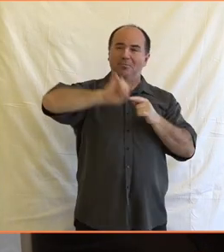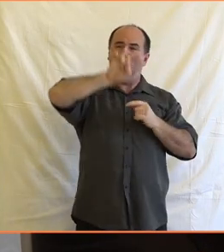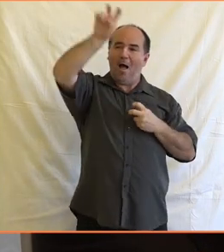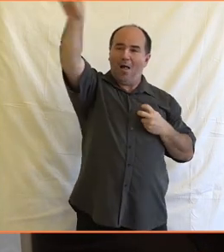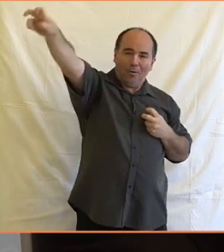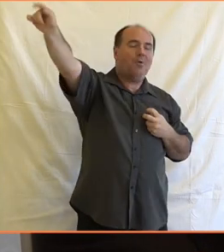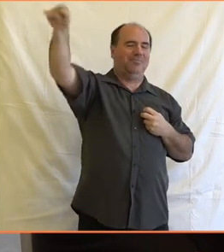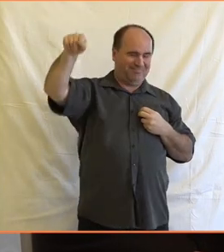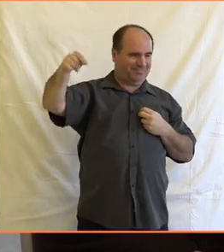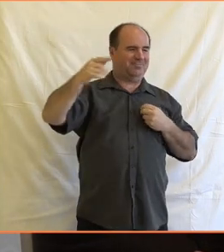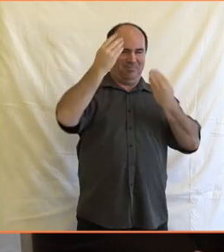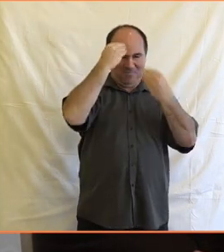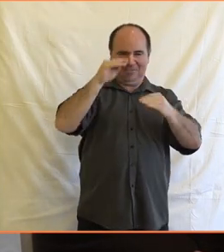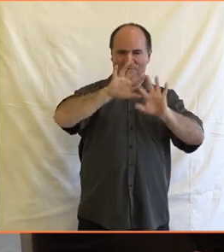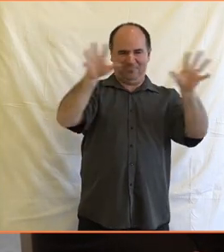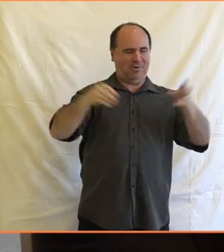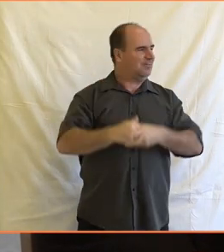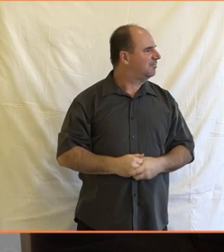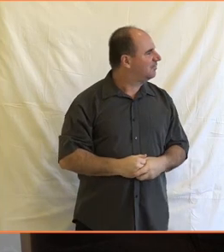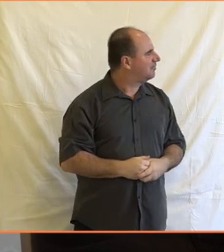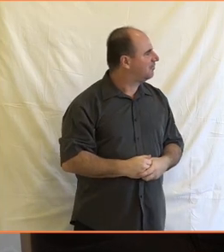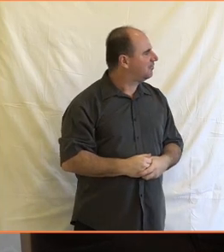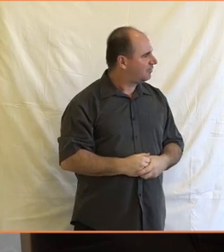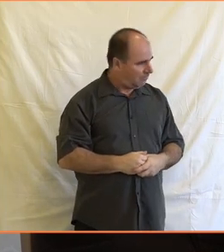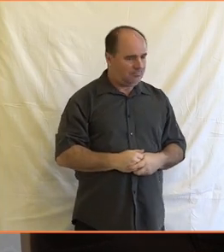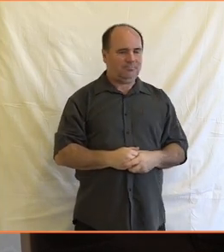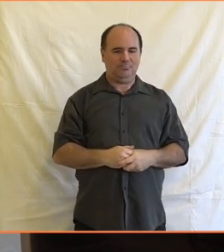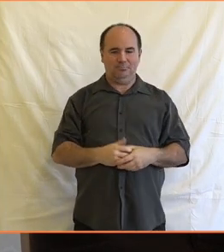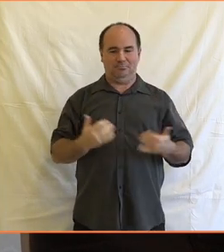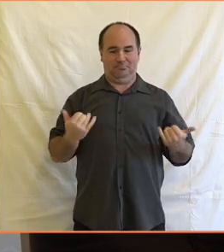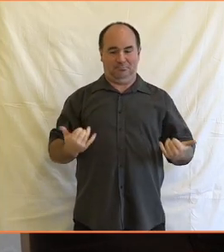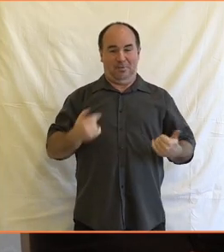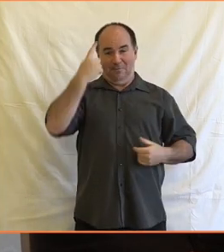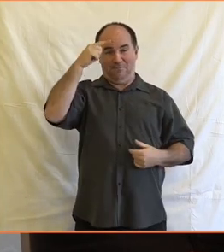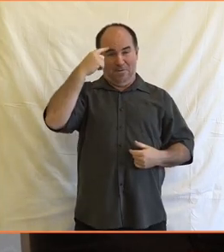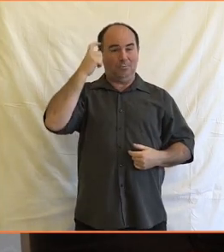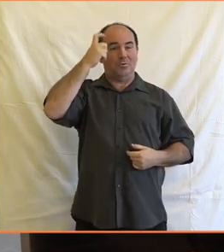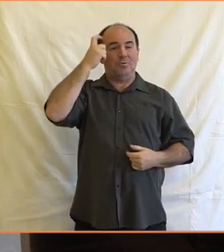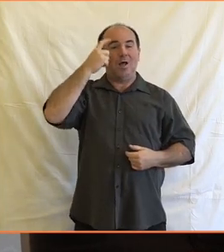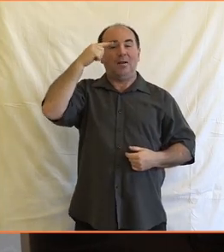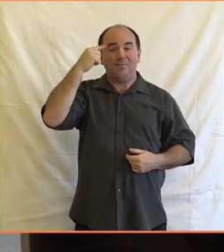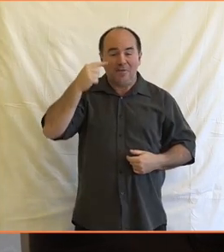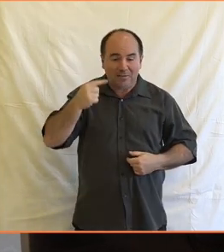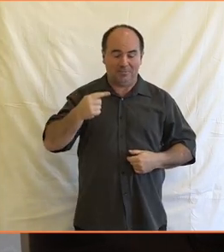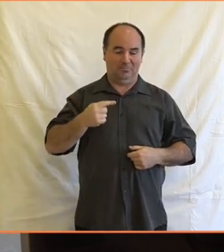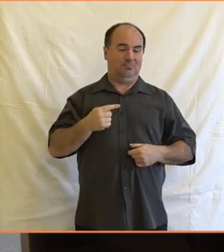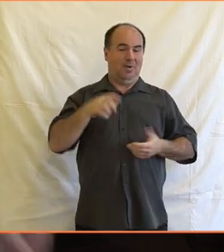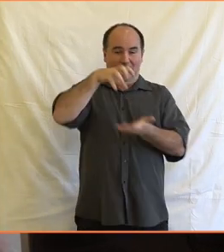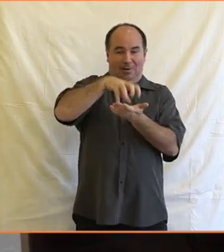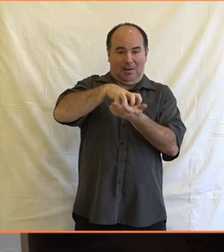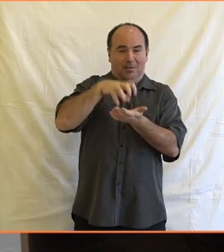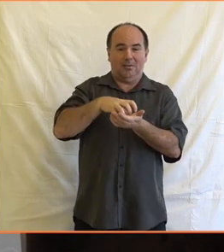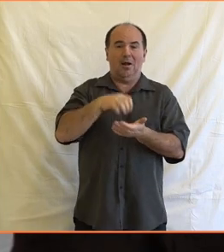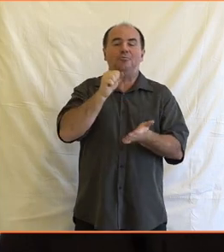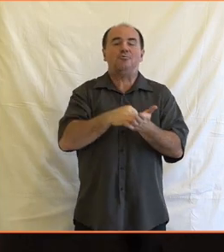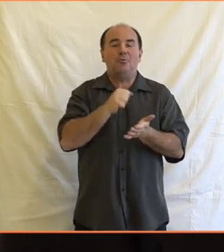ze záznamu. Jan Vobořil o tom mluvil, pro nás jako pro Fakultu sociálních věd a katedru žurnalistiky zajišťujeme